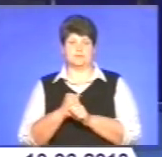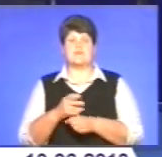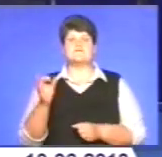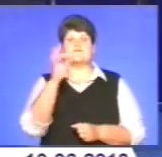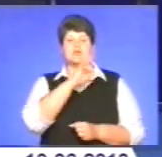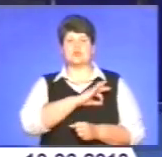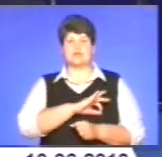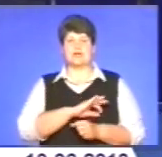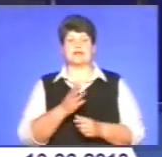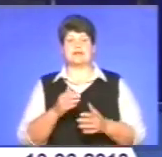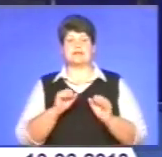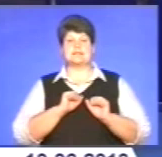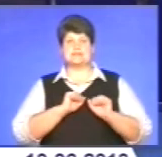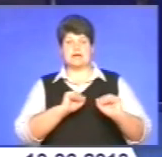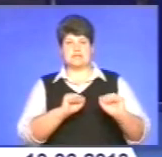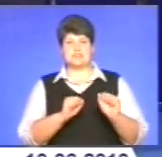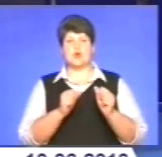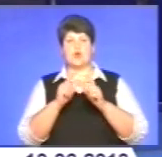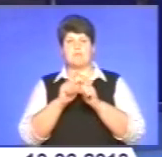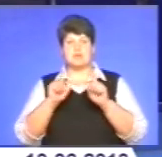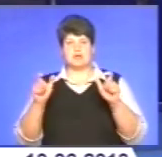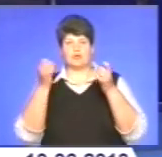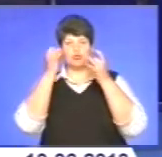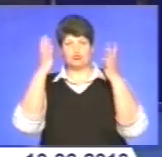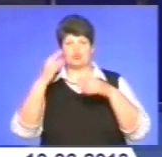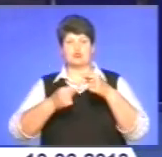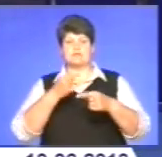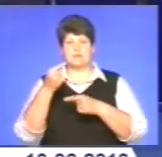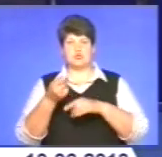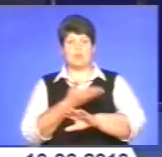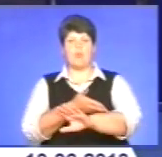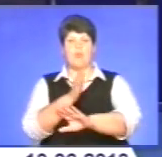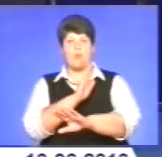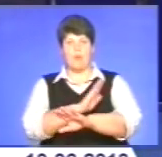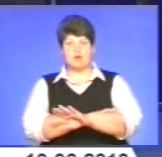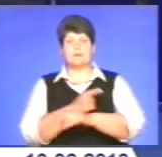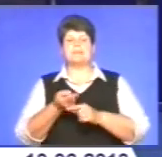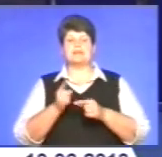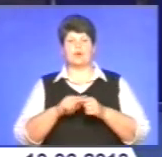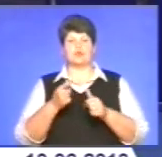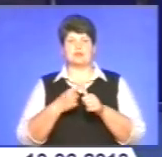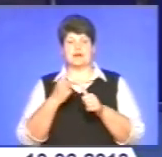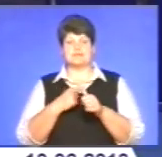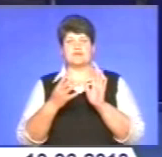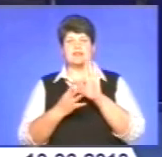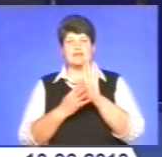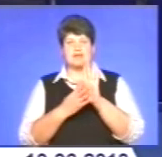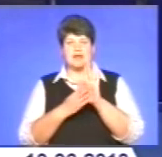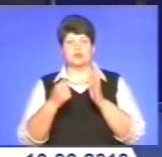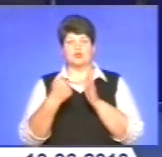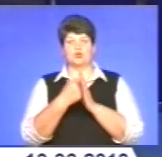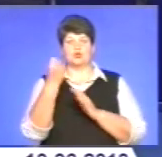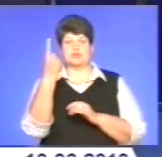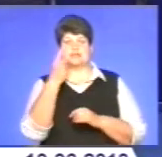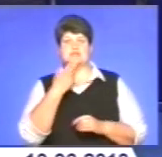Використання і захист об'єктів культурної спадщини України і Польщі з туристичною метою. Під такою назвою з 9 по